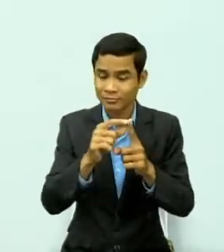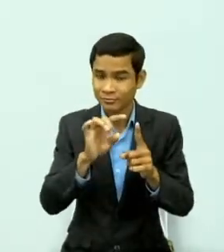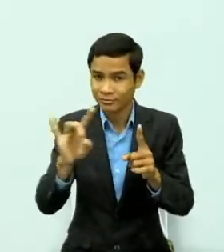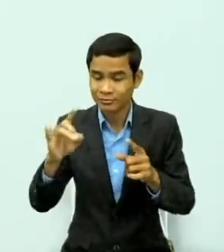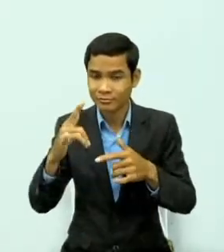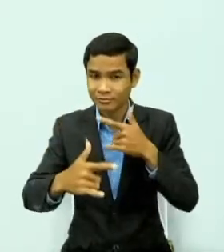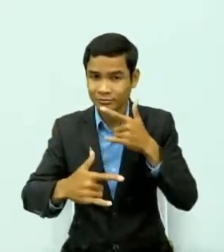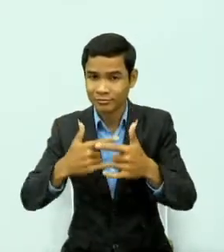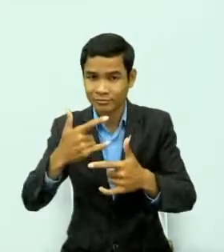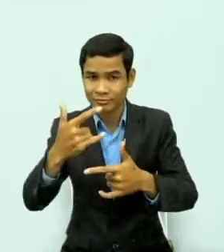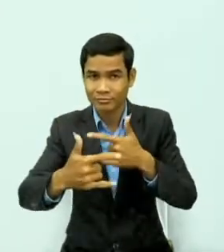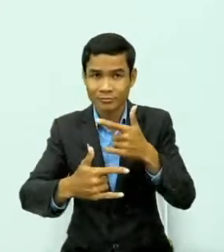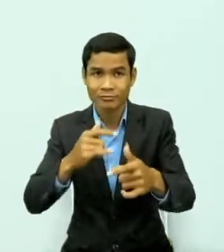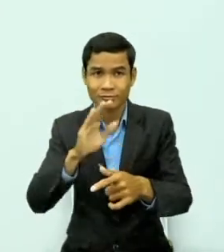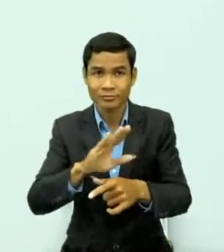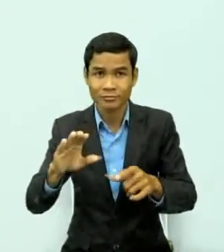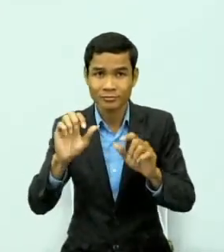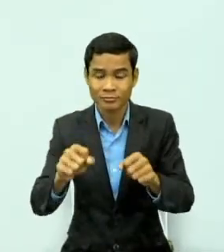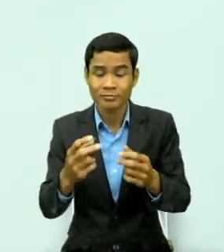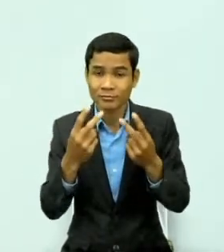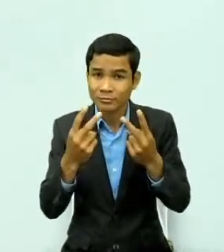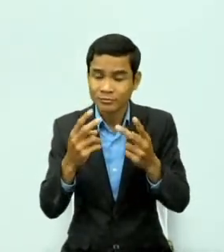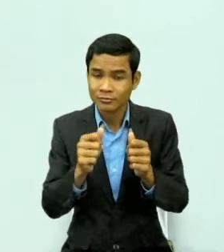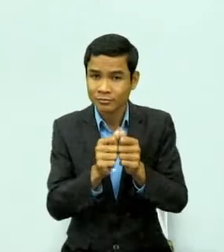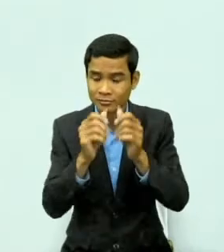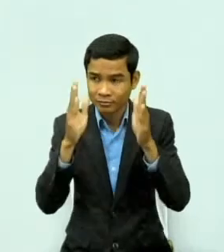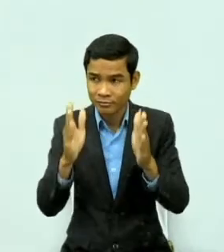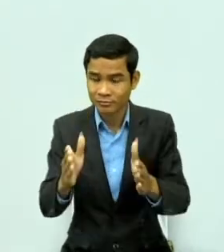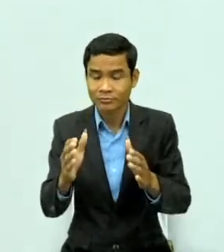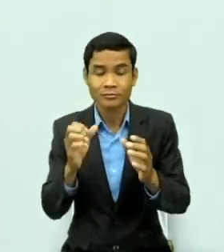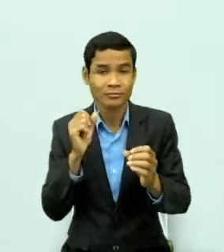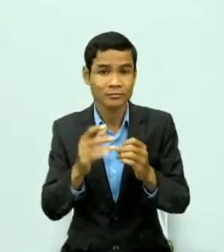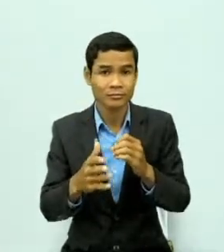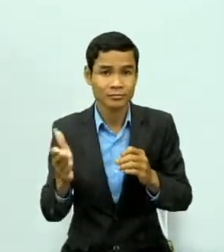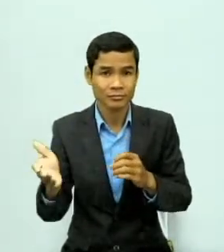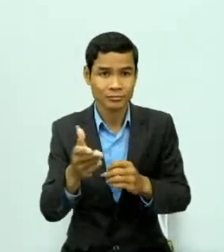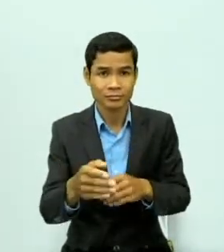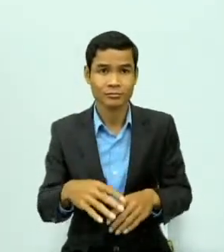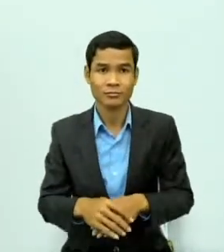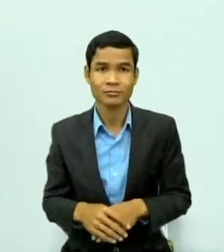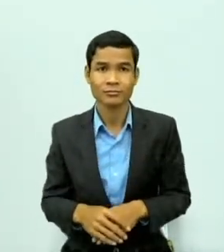ខ្លួនឯងណាហើយចាំទៀងទាត់ជាមួយអ្នកគ្រូចាចាប់ផ្ដើម